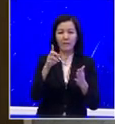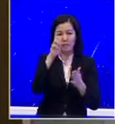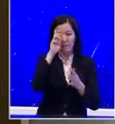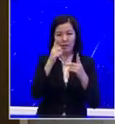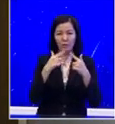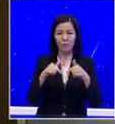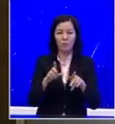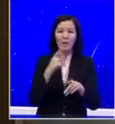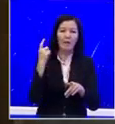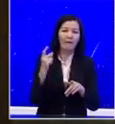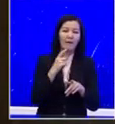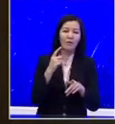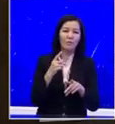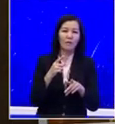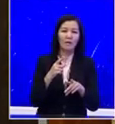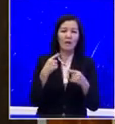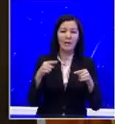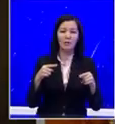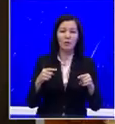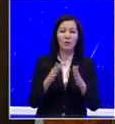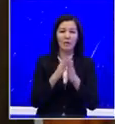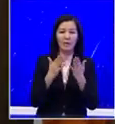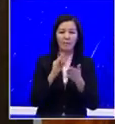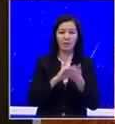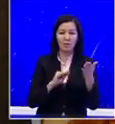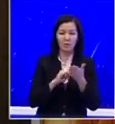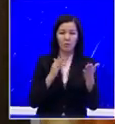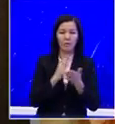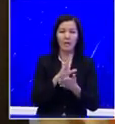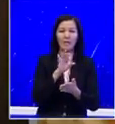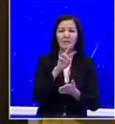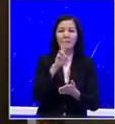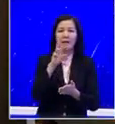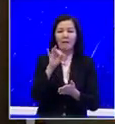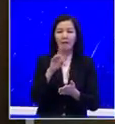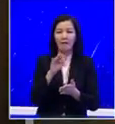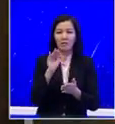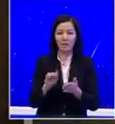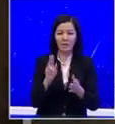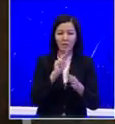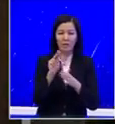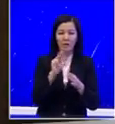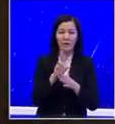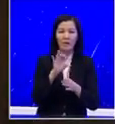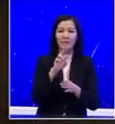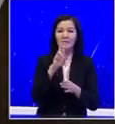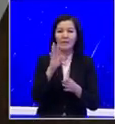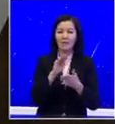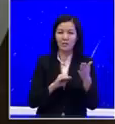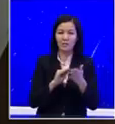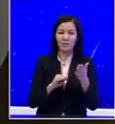құрылымы, экономика сынды еңбектері бар. Ол Сократ шәкірттерінің бірі. Еске салайық, негізінен Сократ қолжазбалары